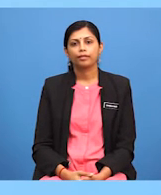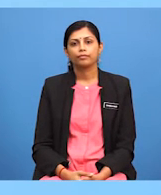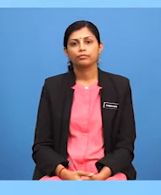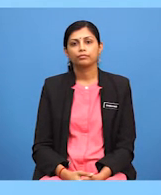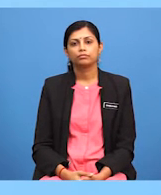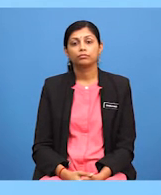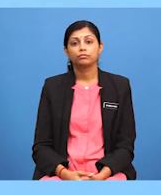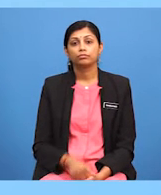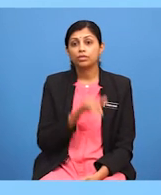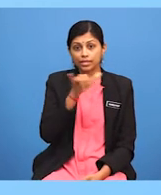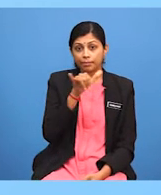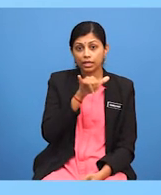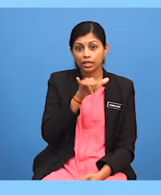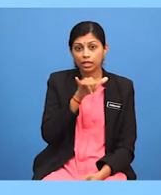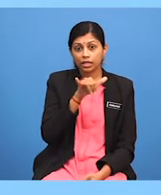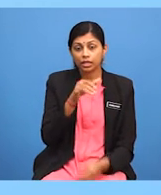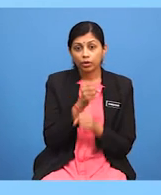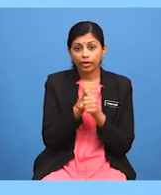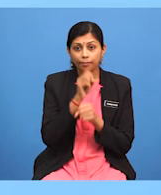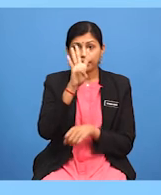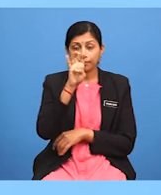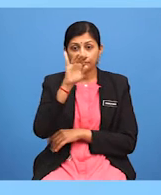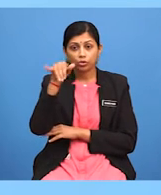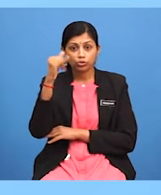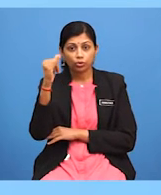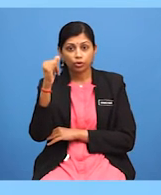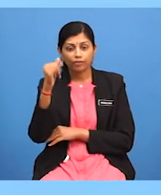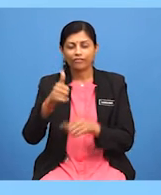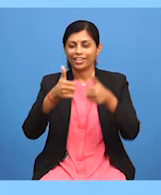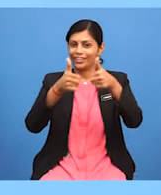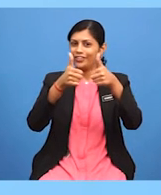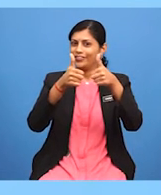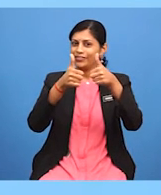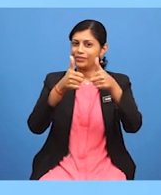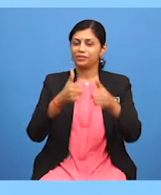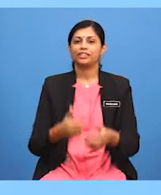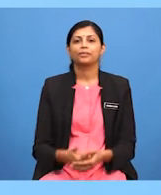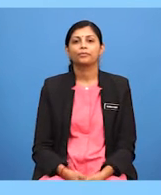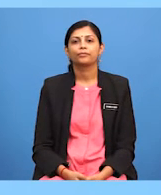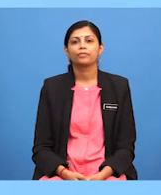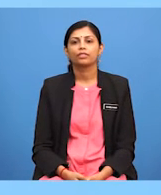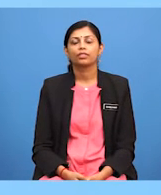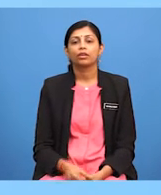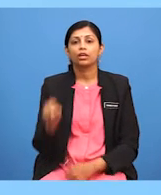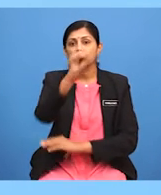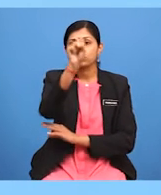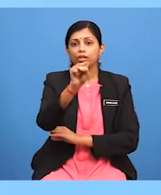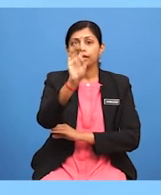Adakah jawapan murid 40 joule? Syabas! Bagi soalan B pula bagaimana?